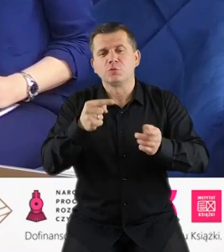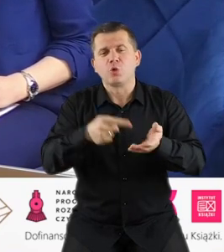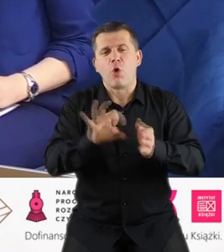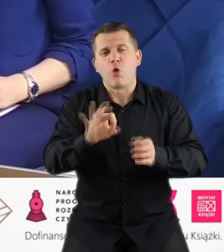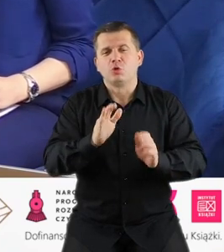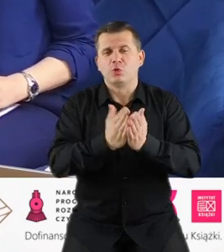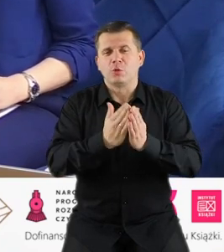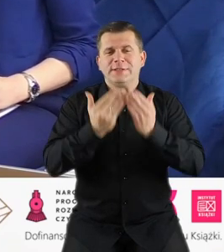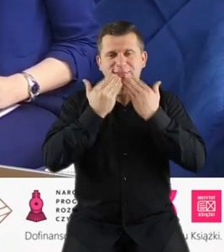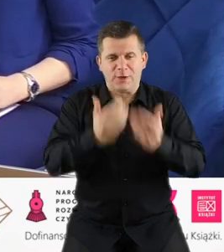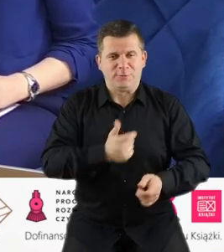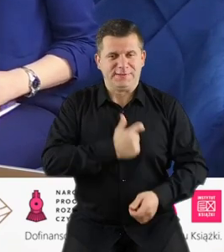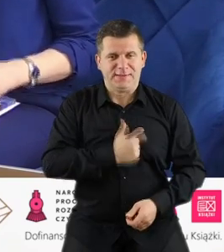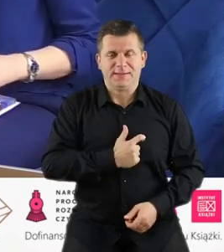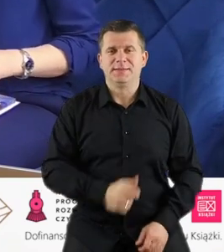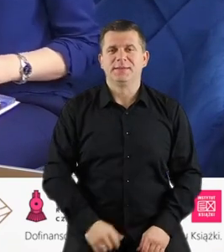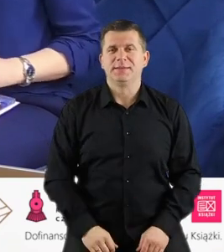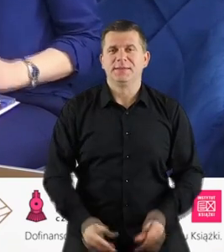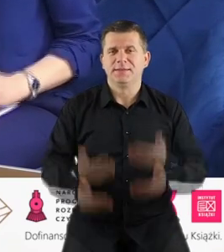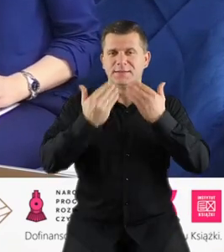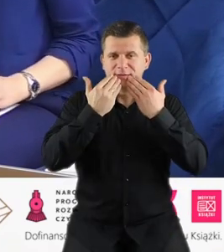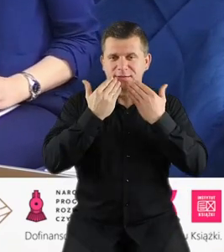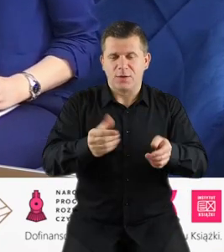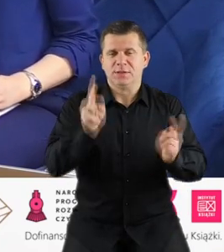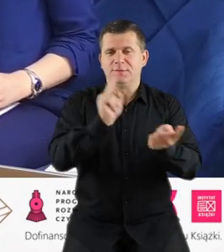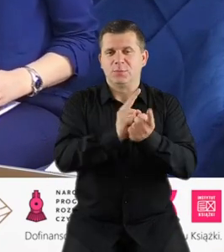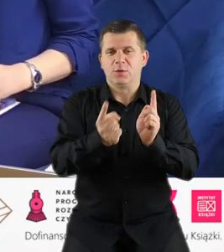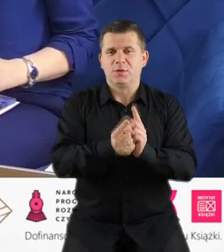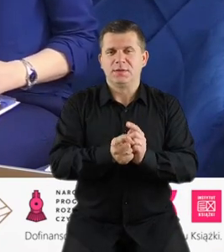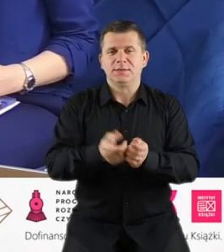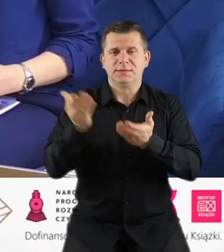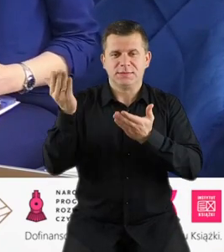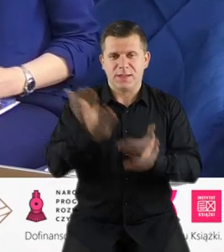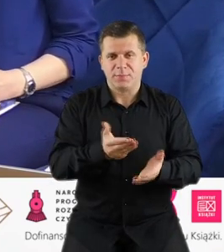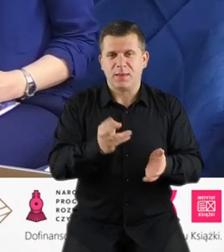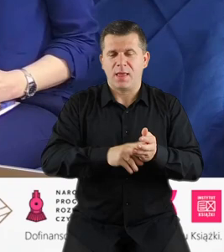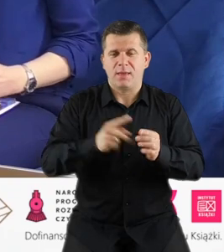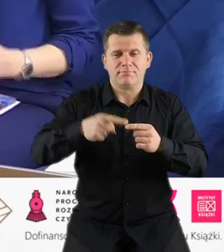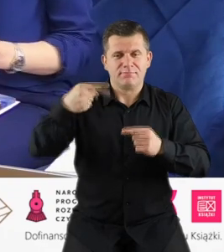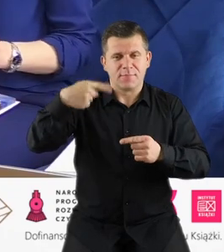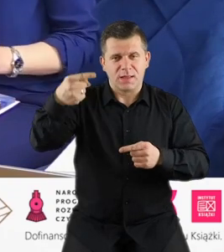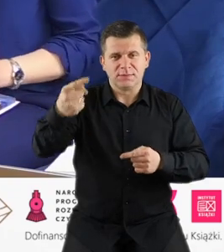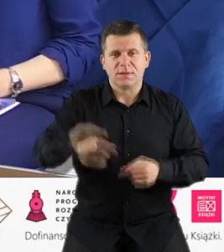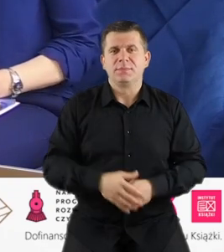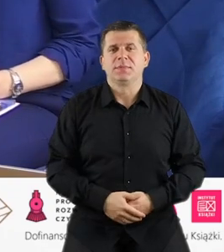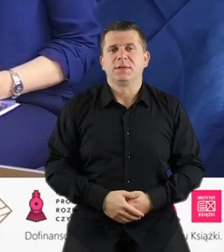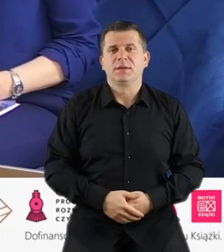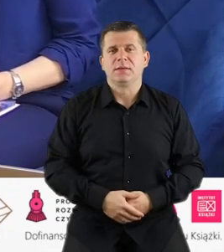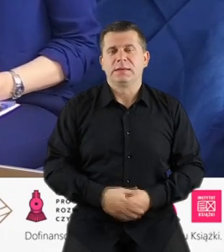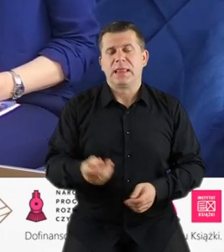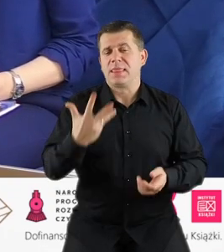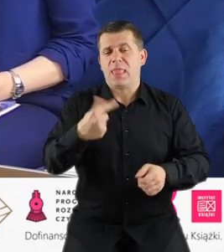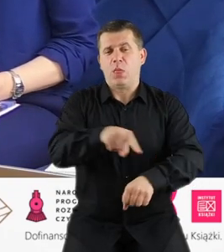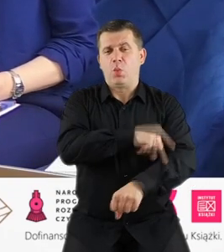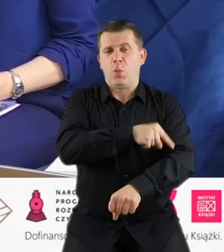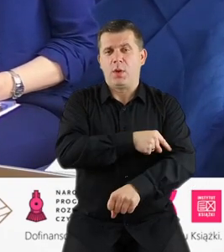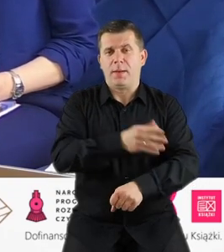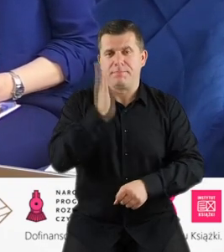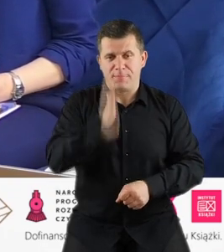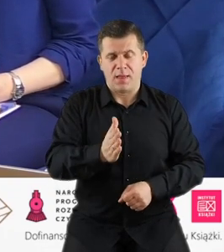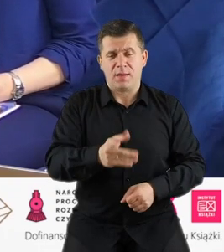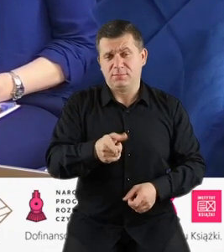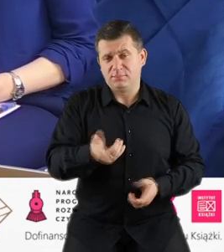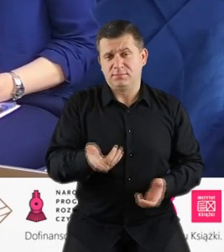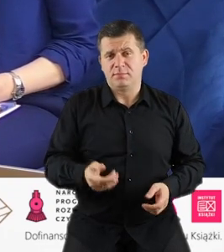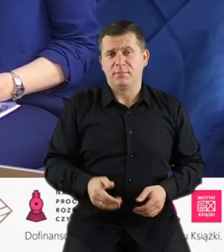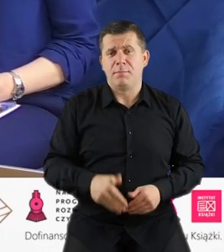książce. Dziękujemy serdecznie, dziękujemy za spotkanie i zapraszamy Państwa na kolejne. Już niebawem będziecie